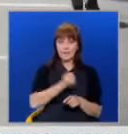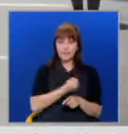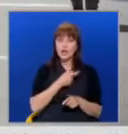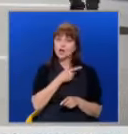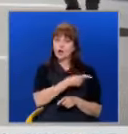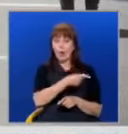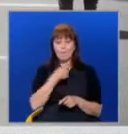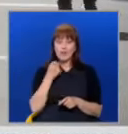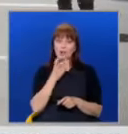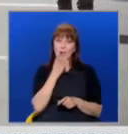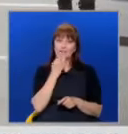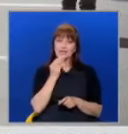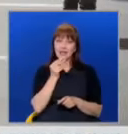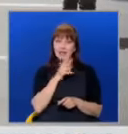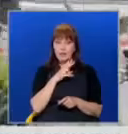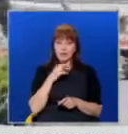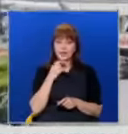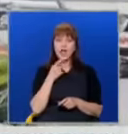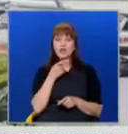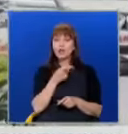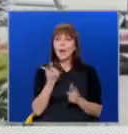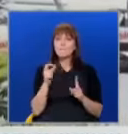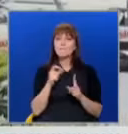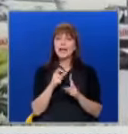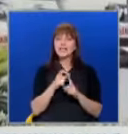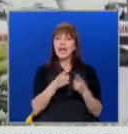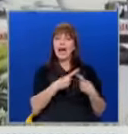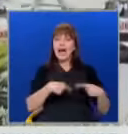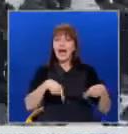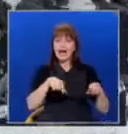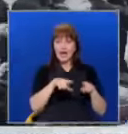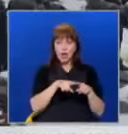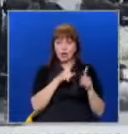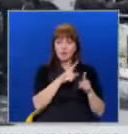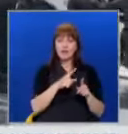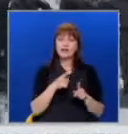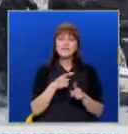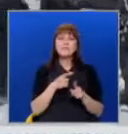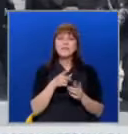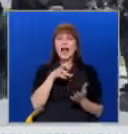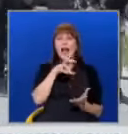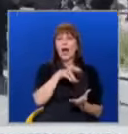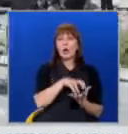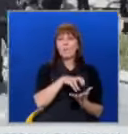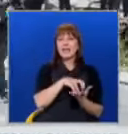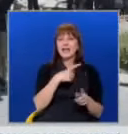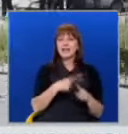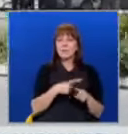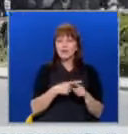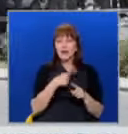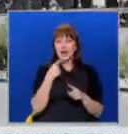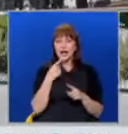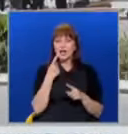за сигурност. Идентифициран е като палестинец от района на Хеброн. Палестинската групировка Хамас определи атаката